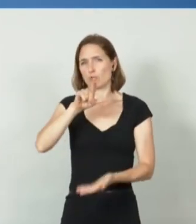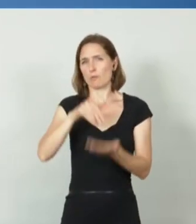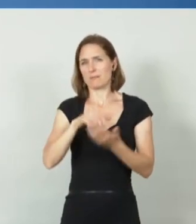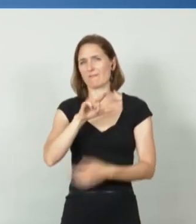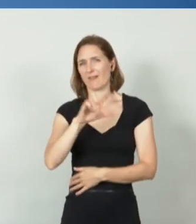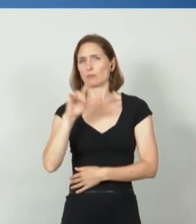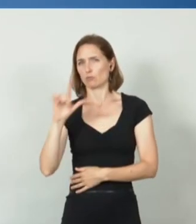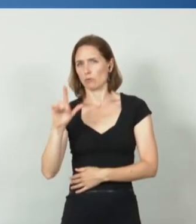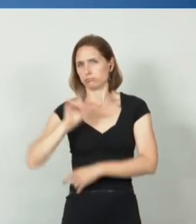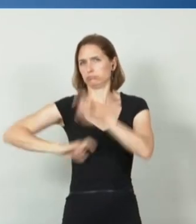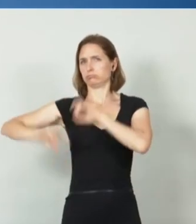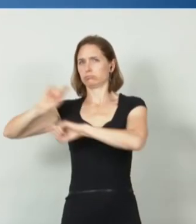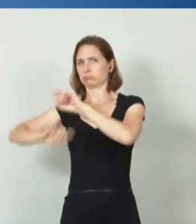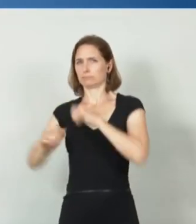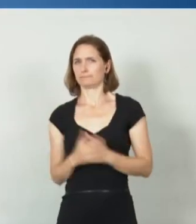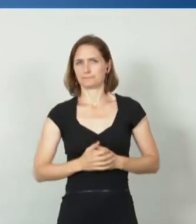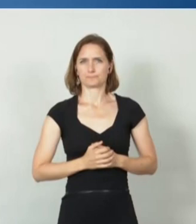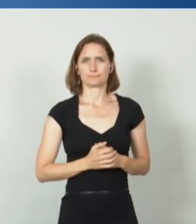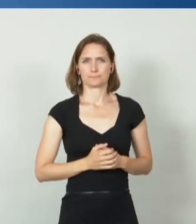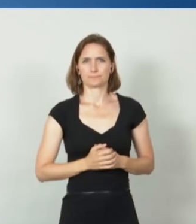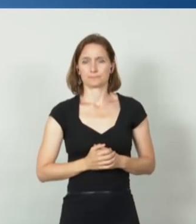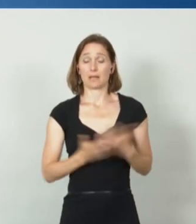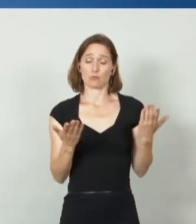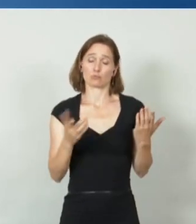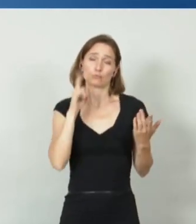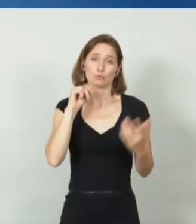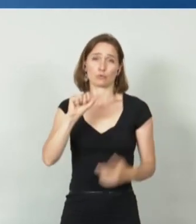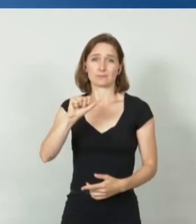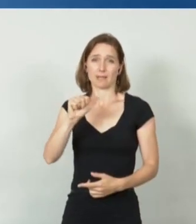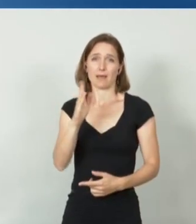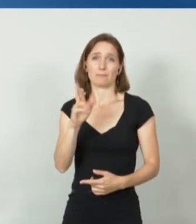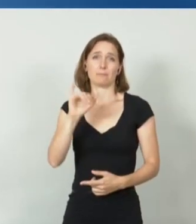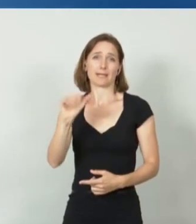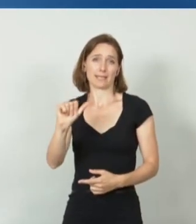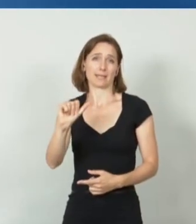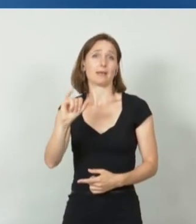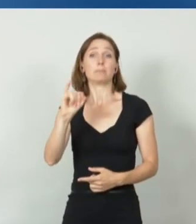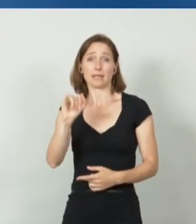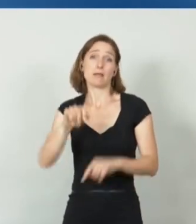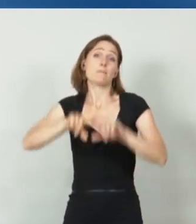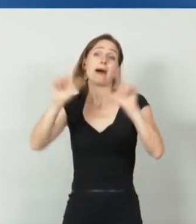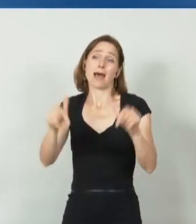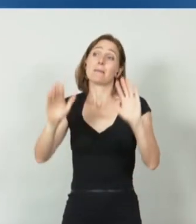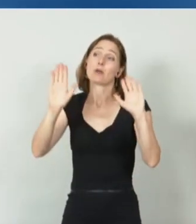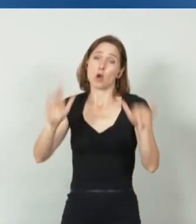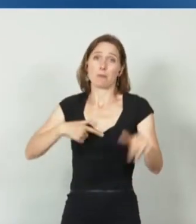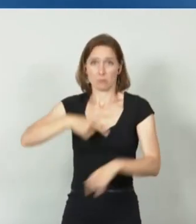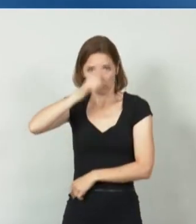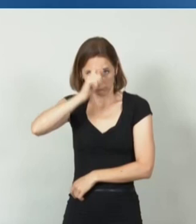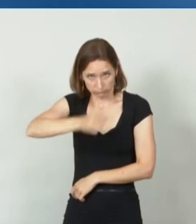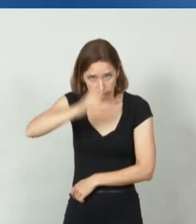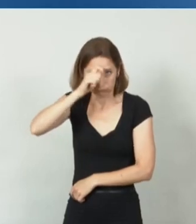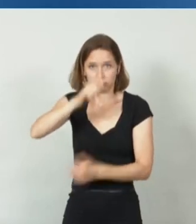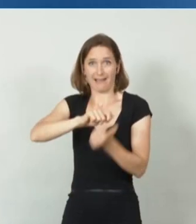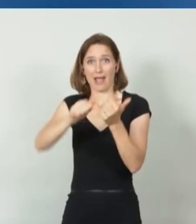alors sans faire parler à Kim Sabri je voudrais quand même d'abord avoir une pensée admire active pour l'adjoint finance de l'époque